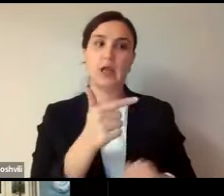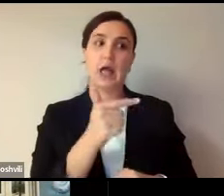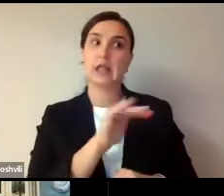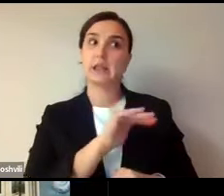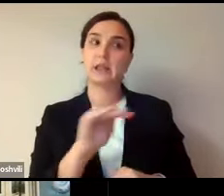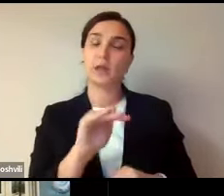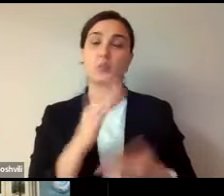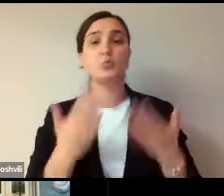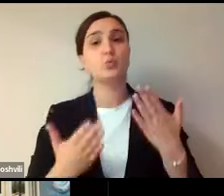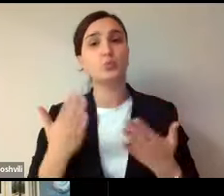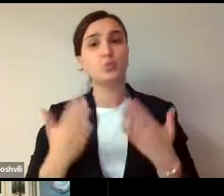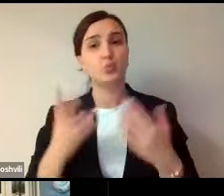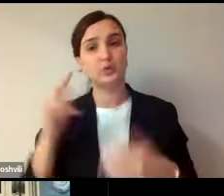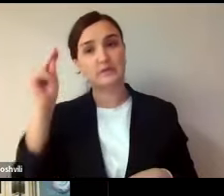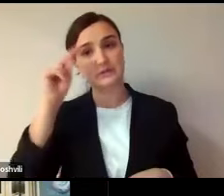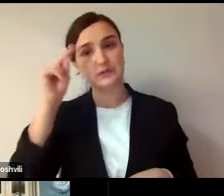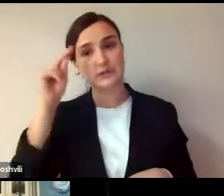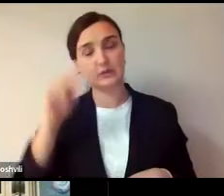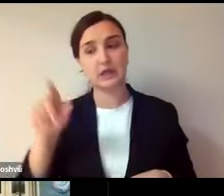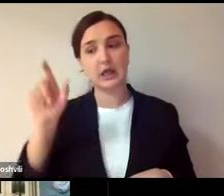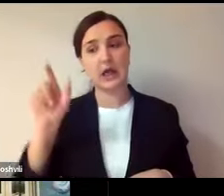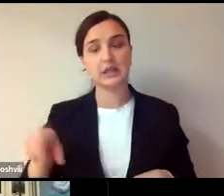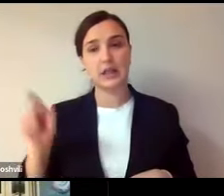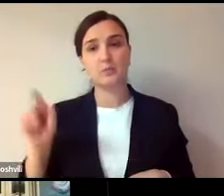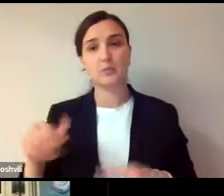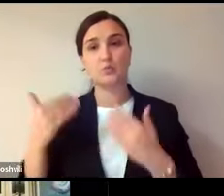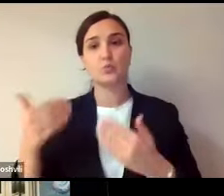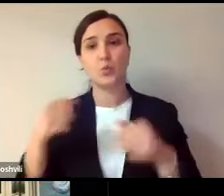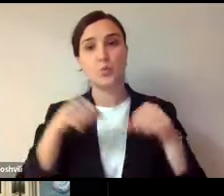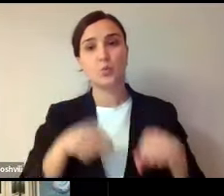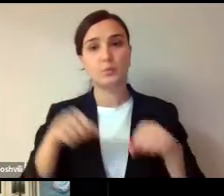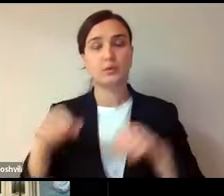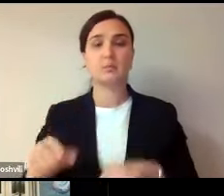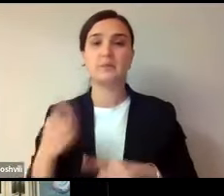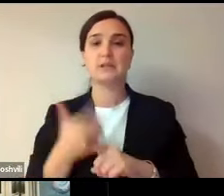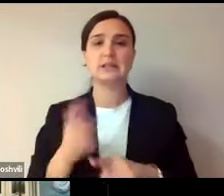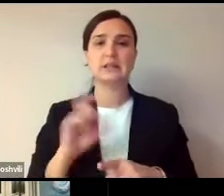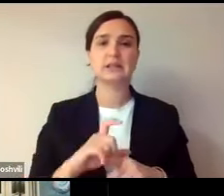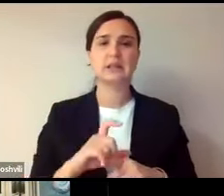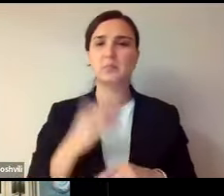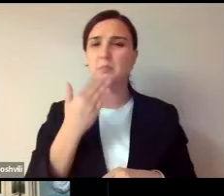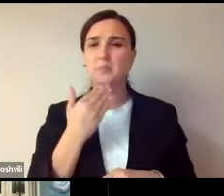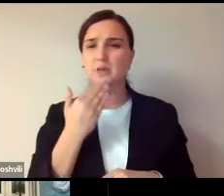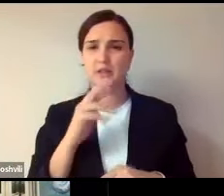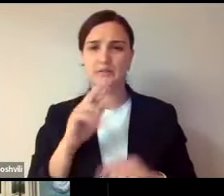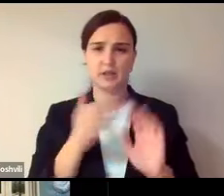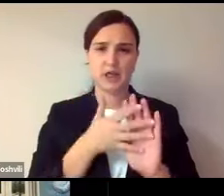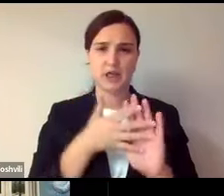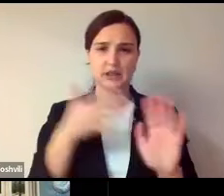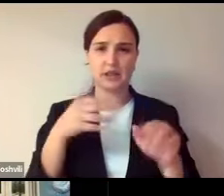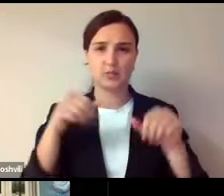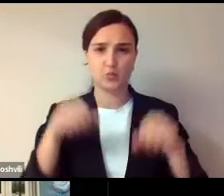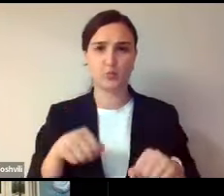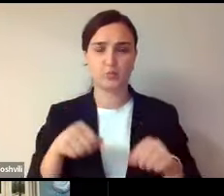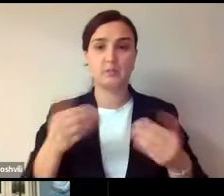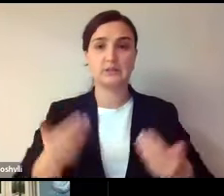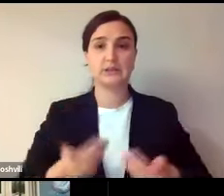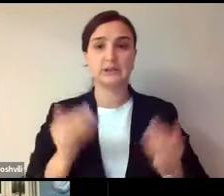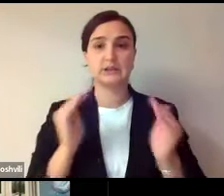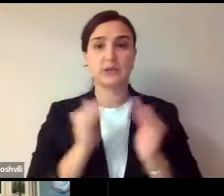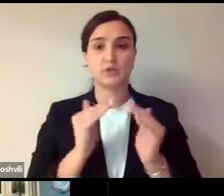თუ ვისწავლოთ ადამიანის უფლებები. და ძალიან სტიმულტივი და განსაკუთრებული უფლება საცხოვრის. ეს